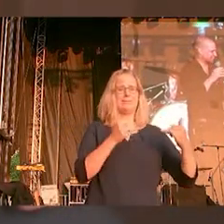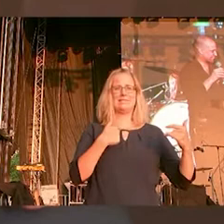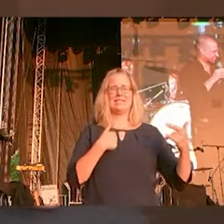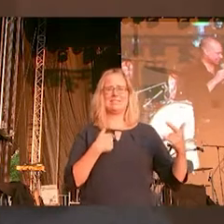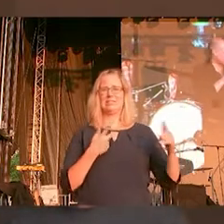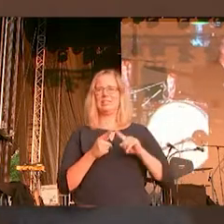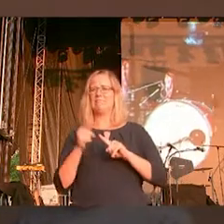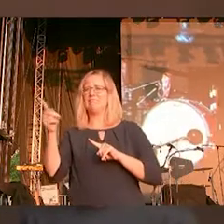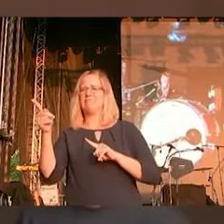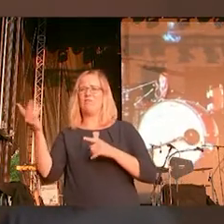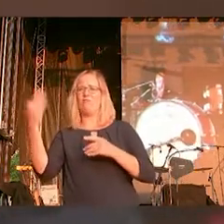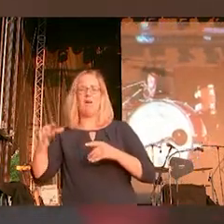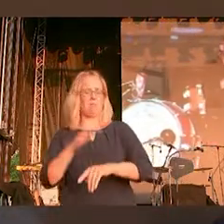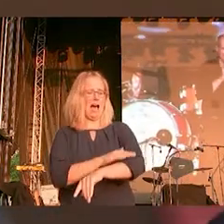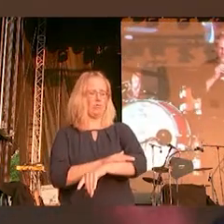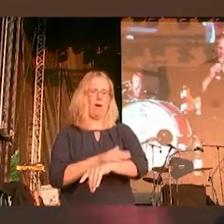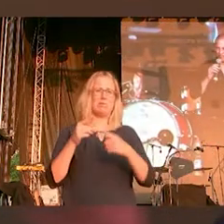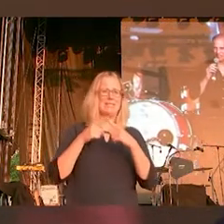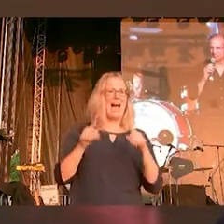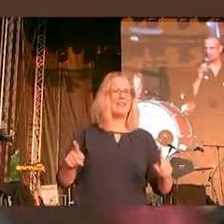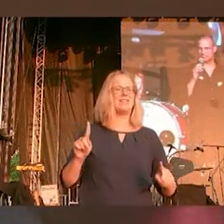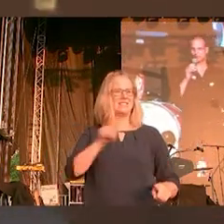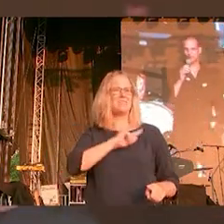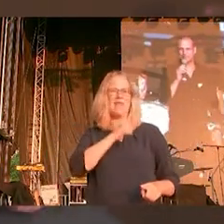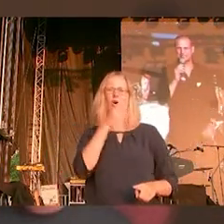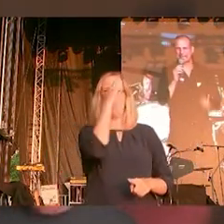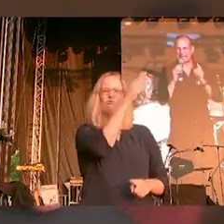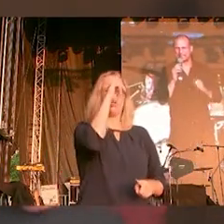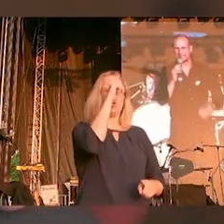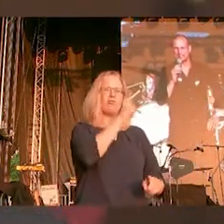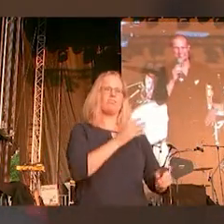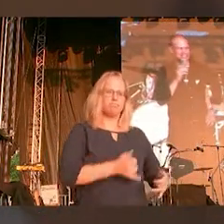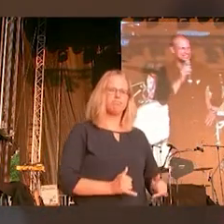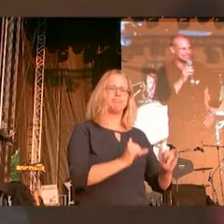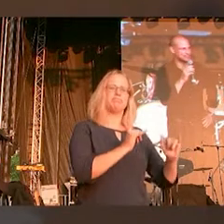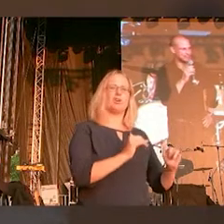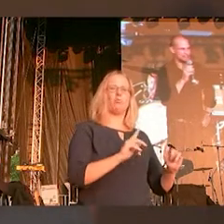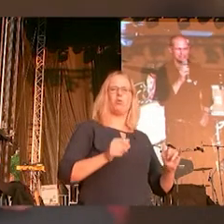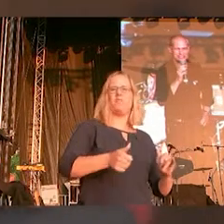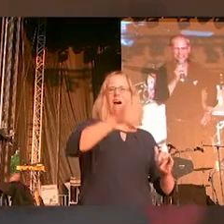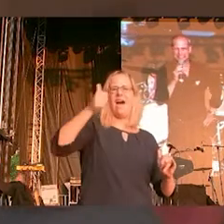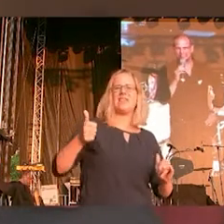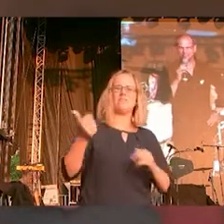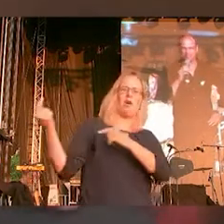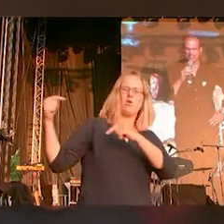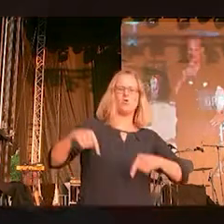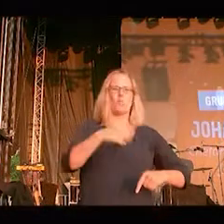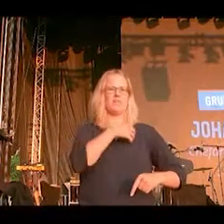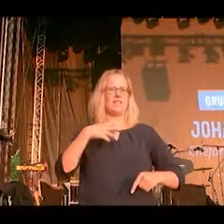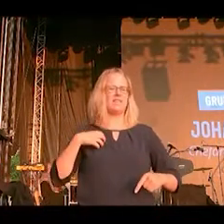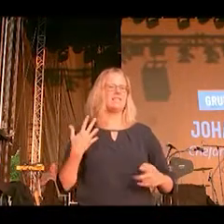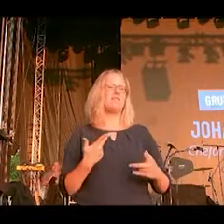anderen Ecke. Erstens habe ich eine andere Hautfarbe. Ich bin auch in Westdeutschland geboren. Seit einem Jahr lebe und arbeite ich in Dresden, und zwar an